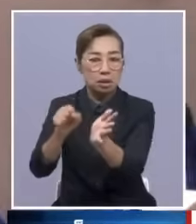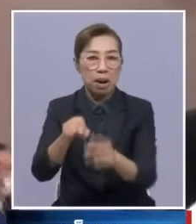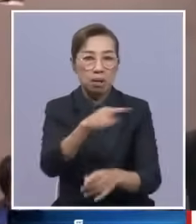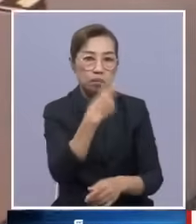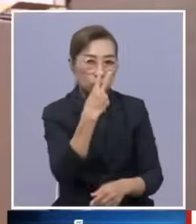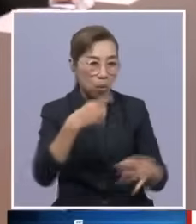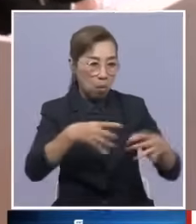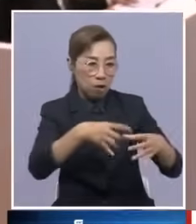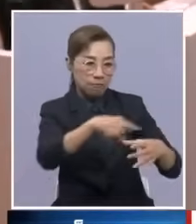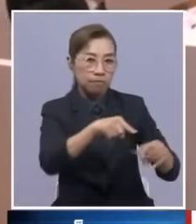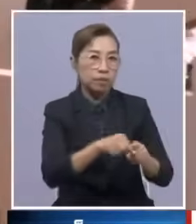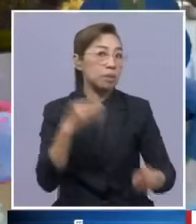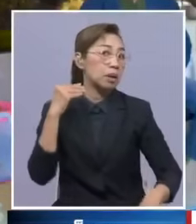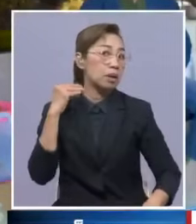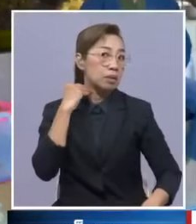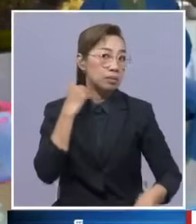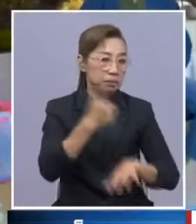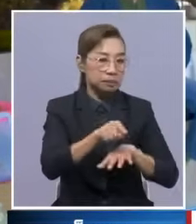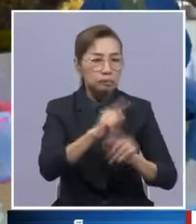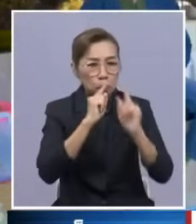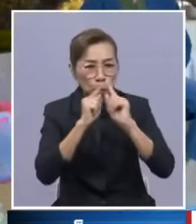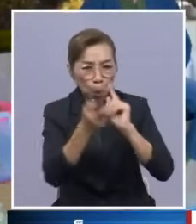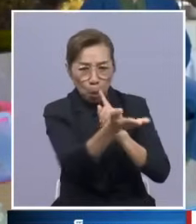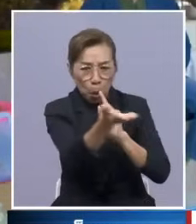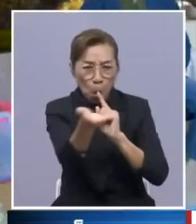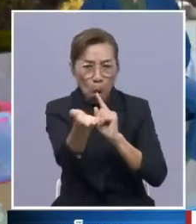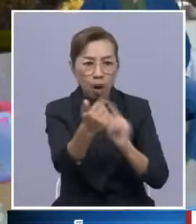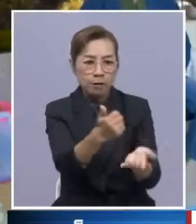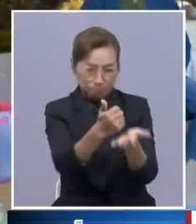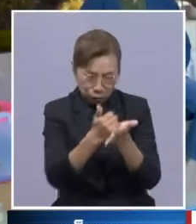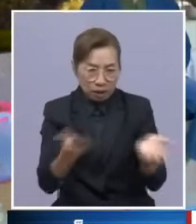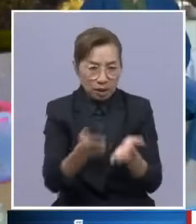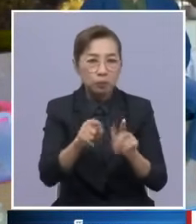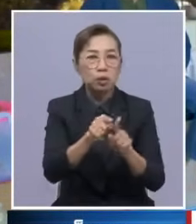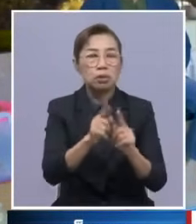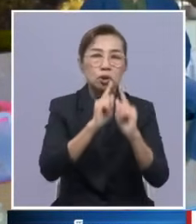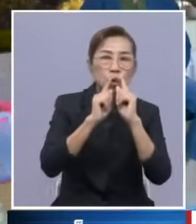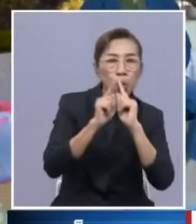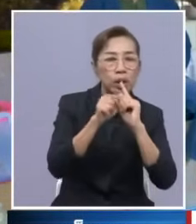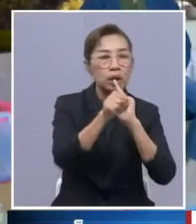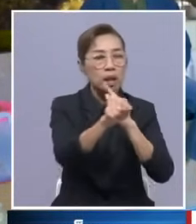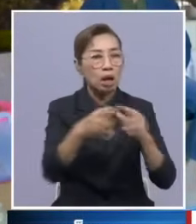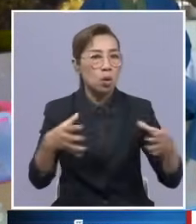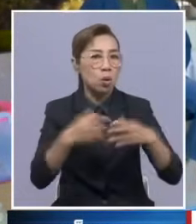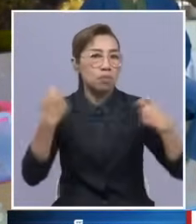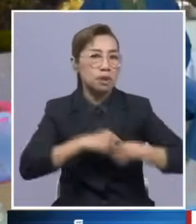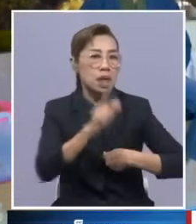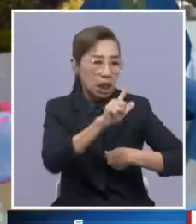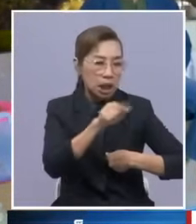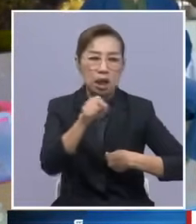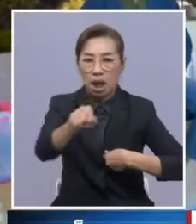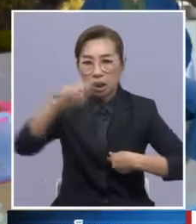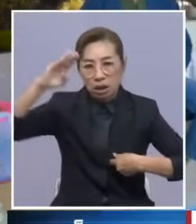ไกลที่ส่งคุณชัยตวัฒน์ตุลาธนเดินสายพูดคุยมากมายแกนนำกปปส.เดินสายพูดคุยฝ่ายความมั่น